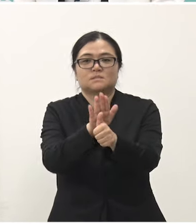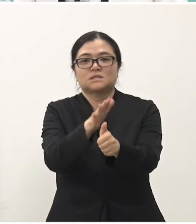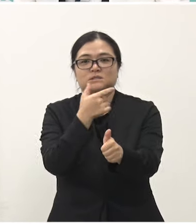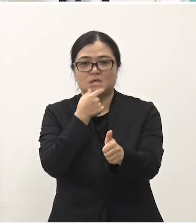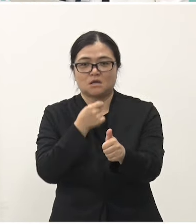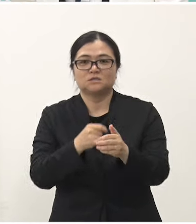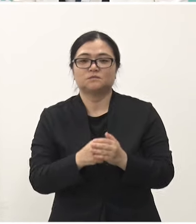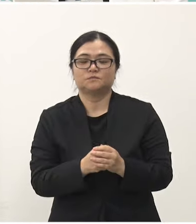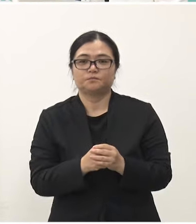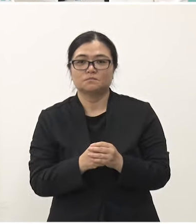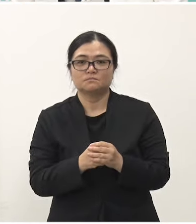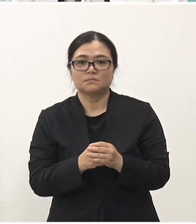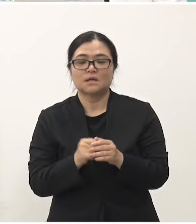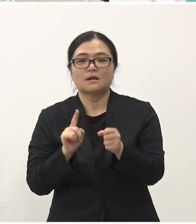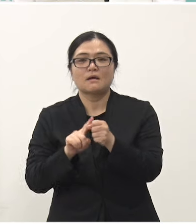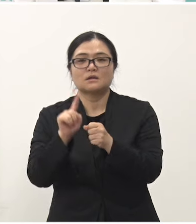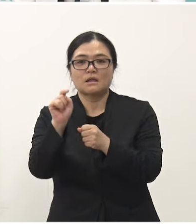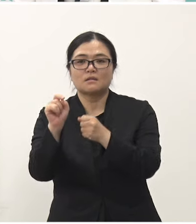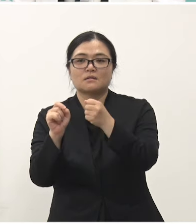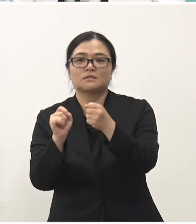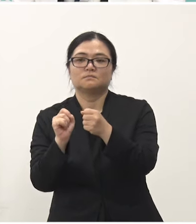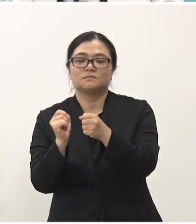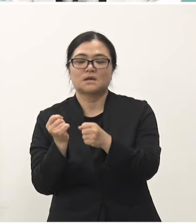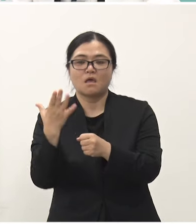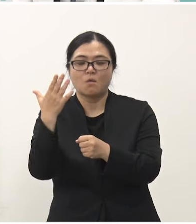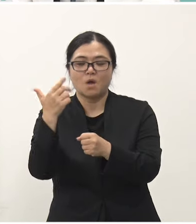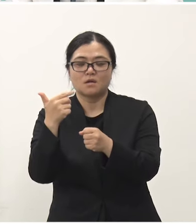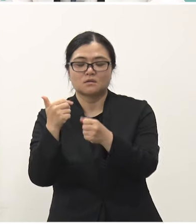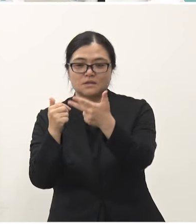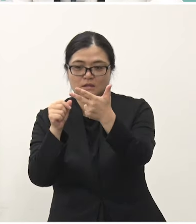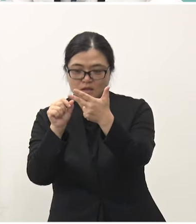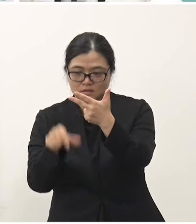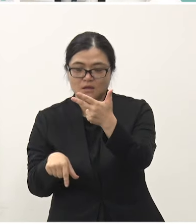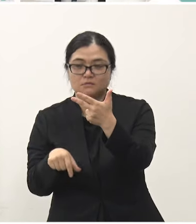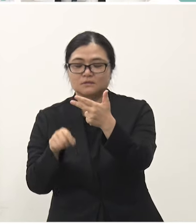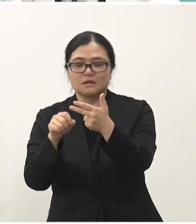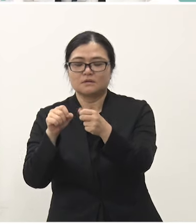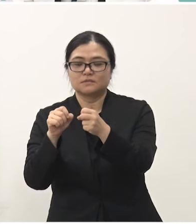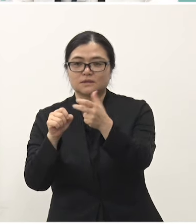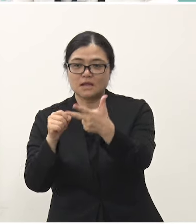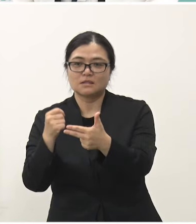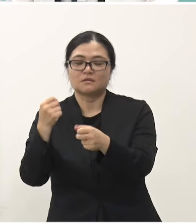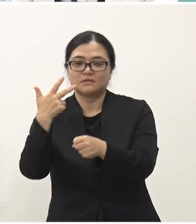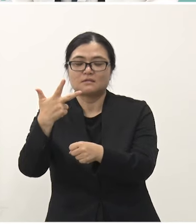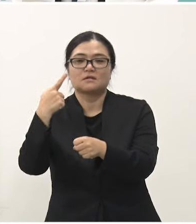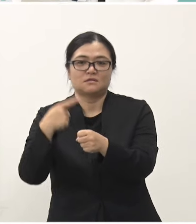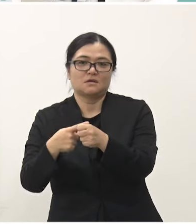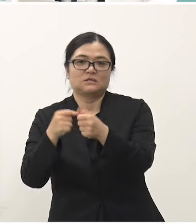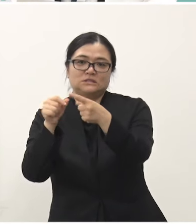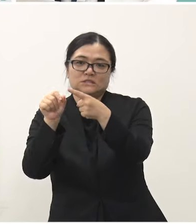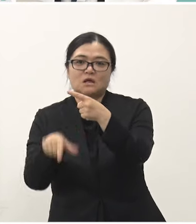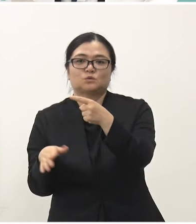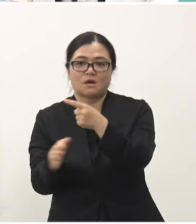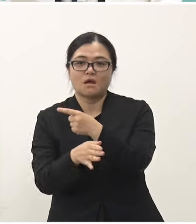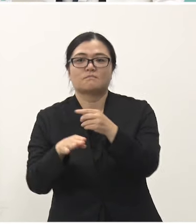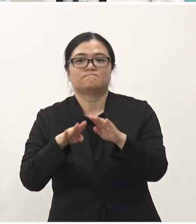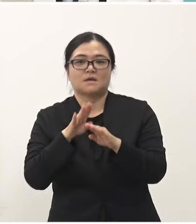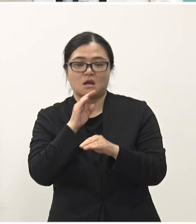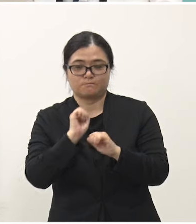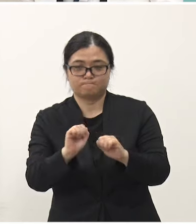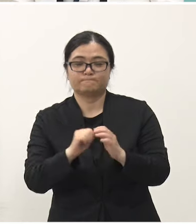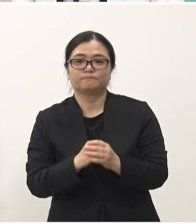で令和7年1月から2月にかけて実施します2つ目のプログラムは地域探求型プログラムになり